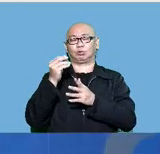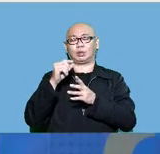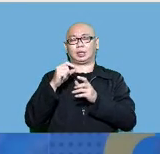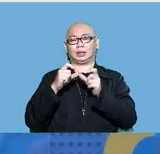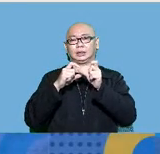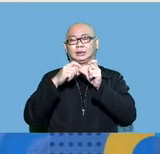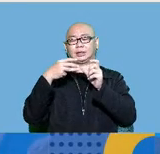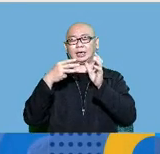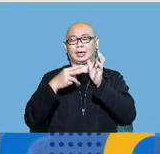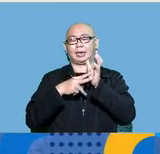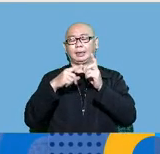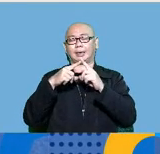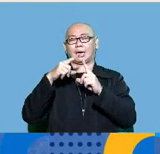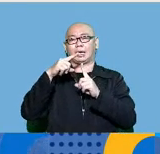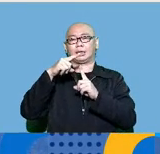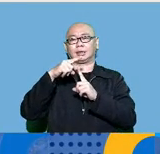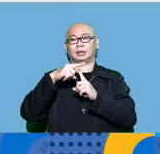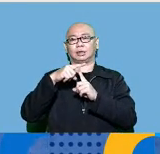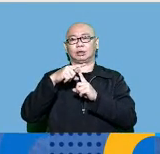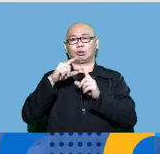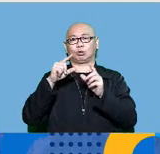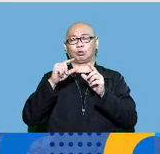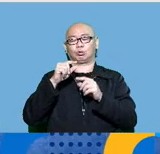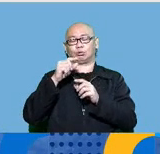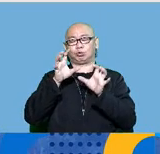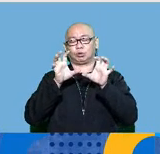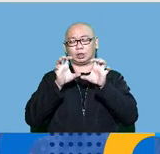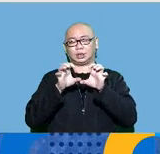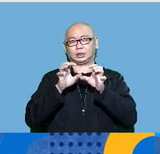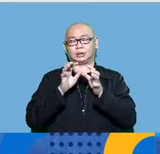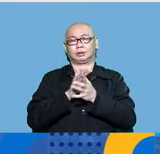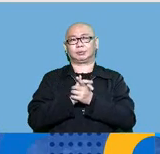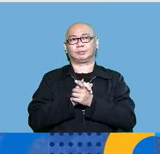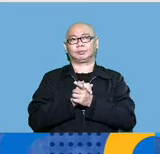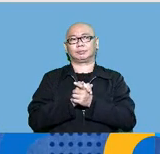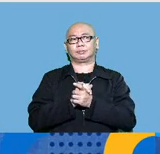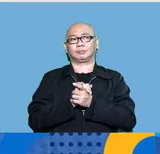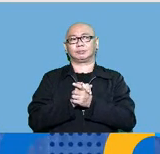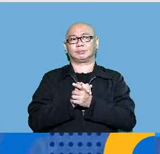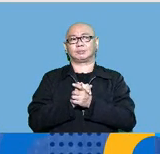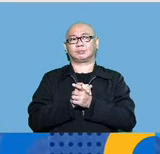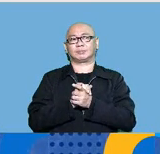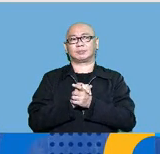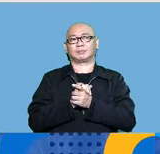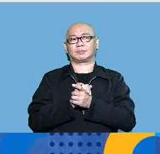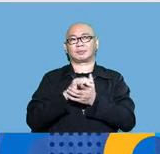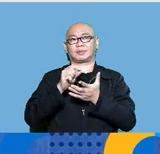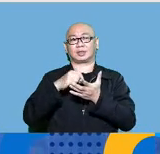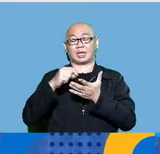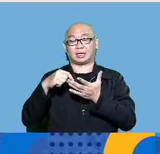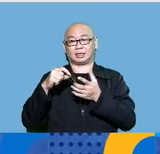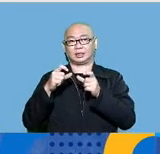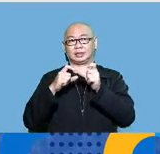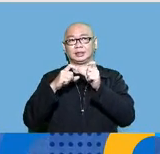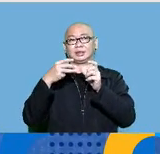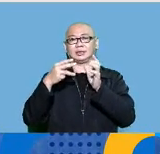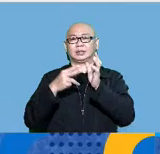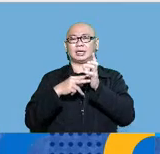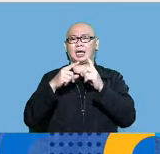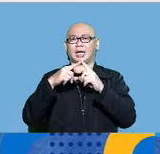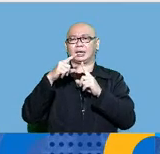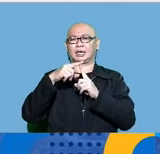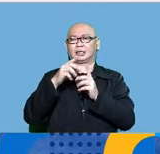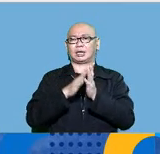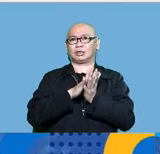juga Dr. Arif Purnomo SPD SS MPD, Sekretaris Senat, dan seluruh